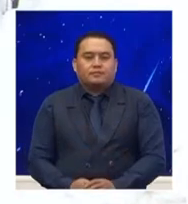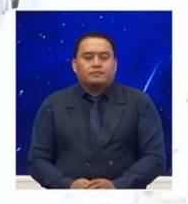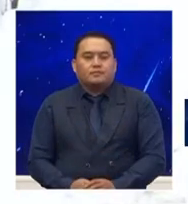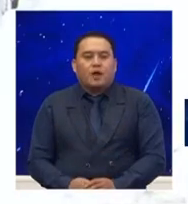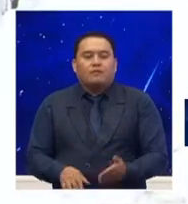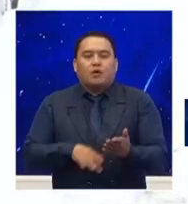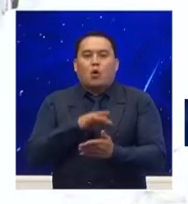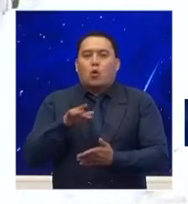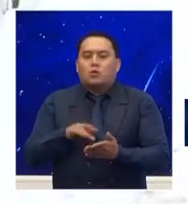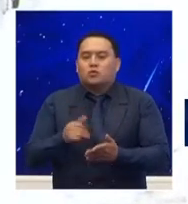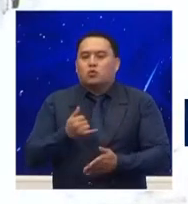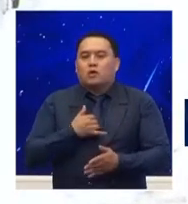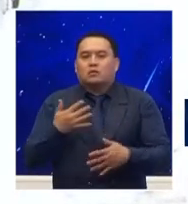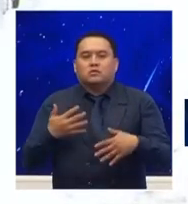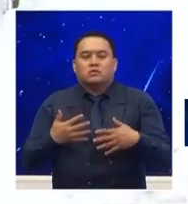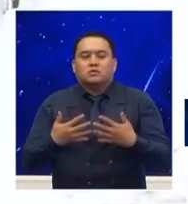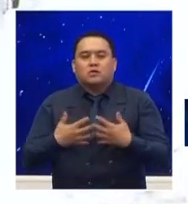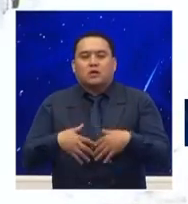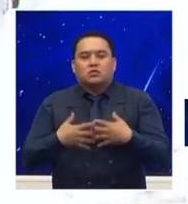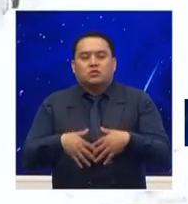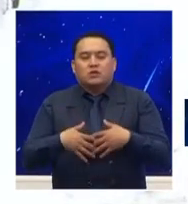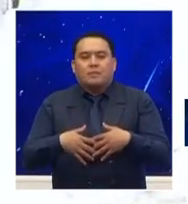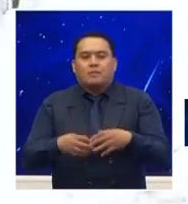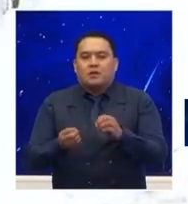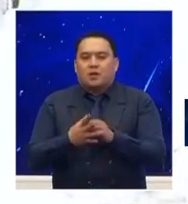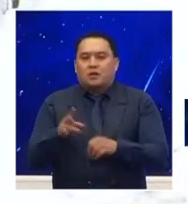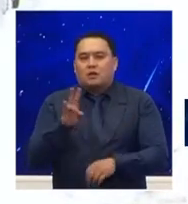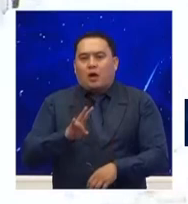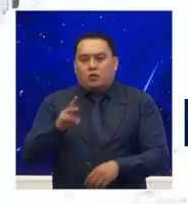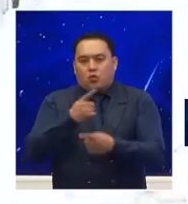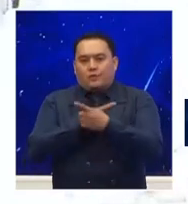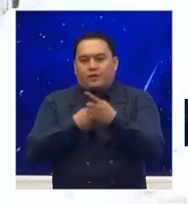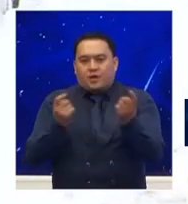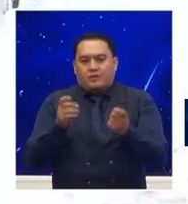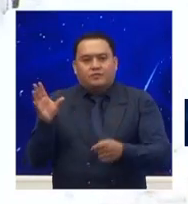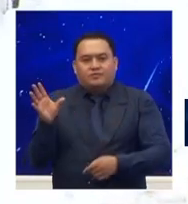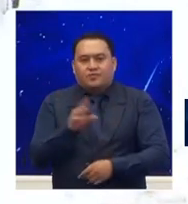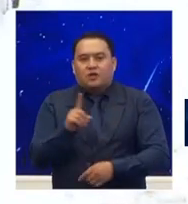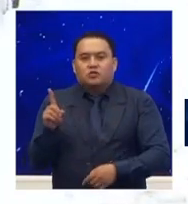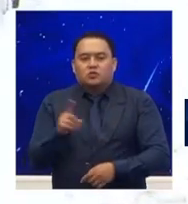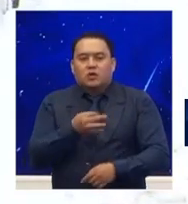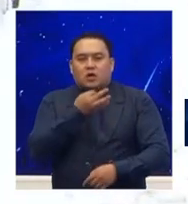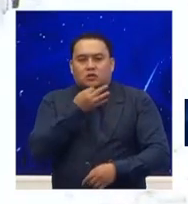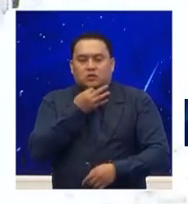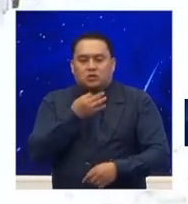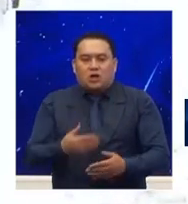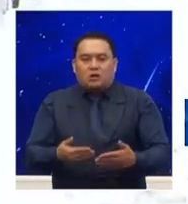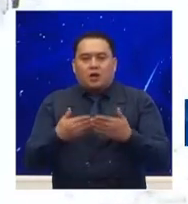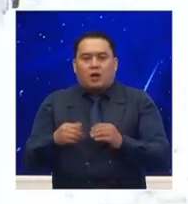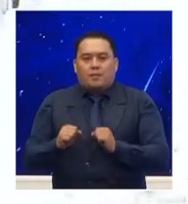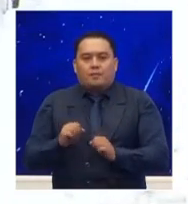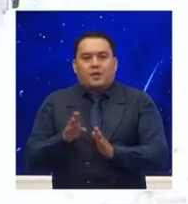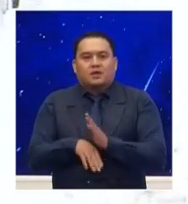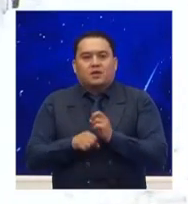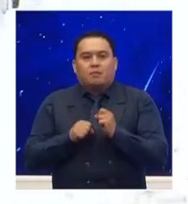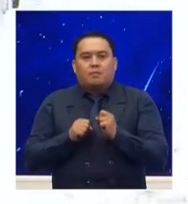В городе насчитывается 73 КСК. Каждый год 15 ноября мы уведомляем их всех, чтобы они заранее позаботились о безопасности